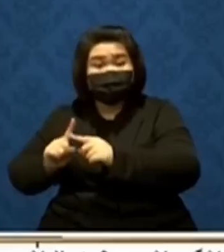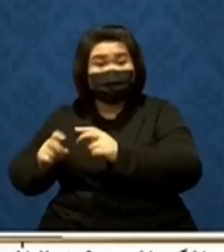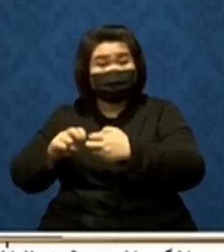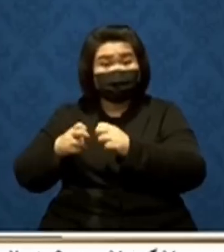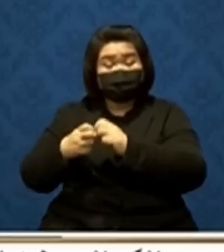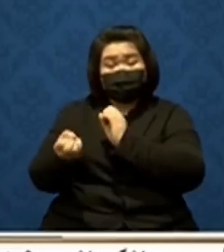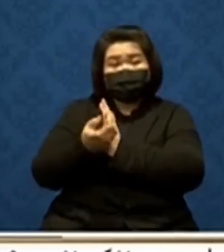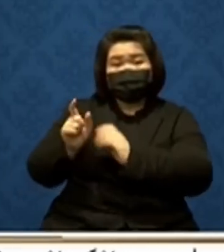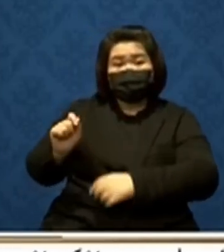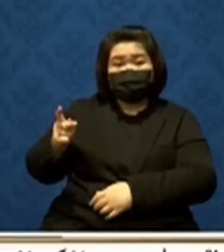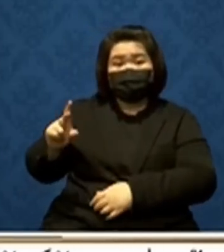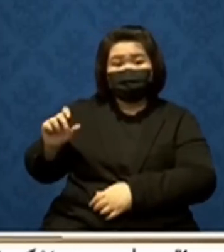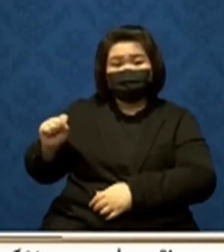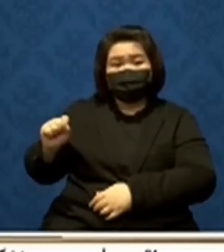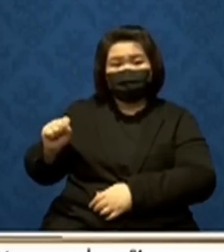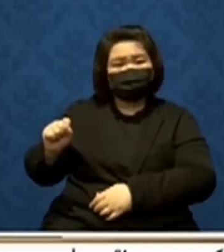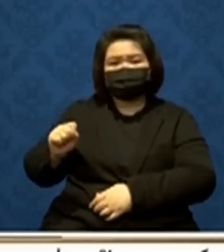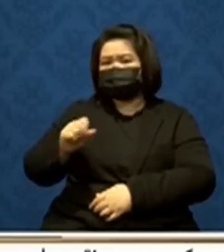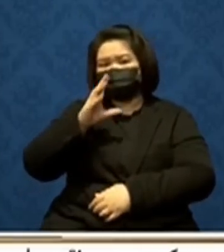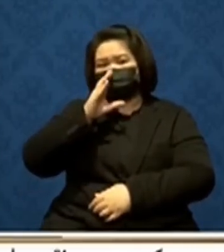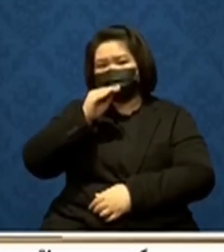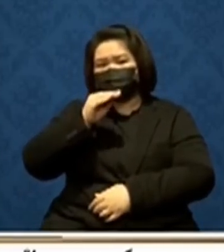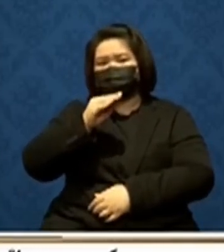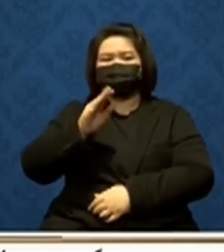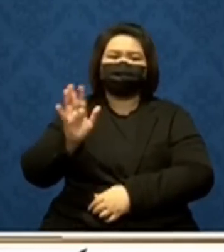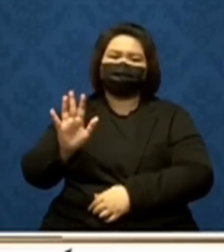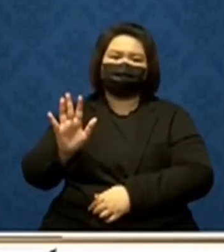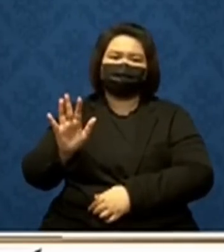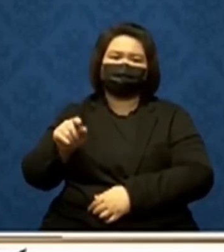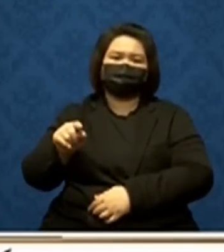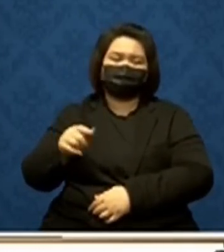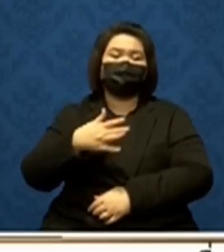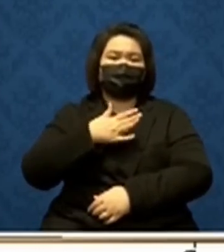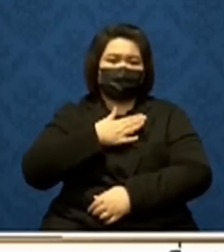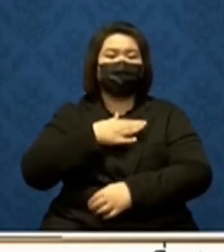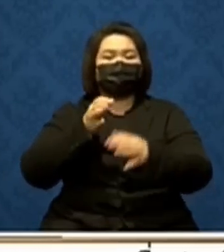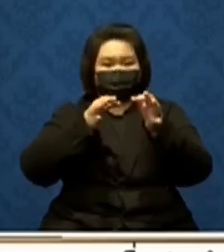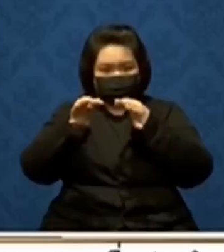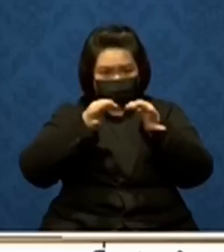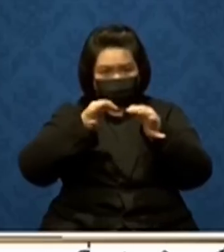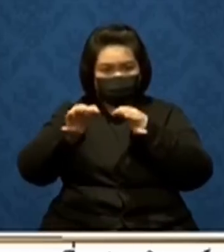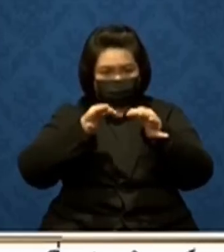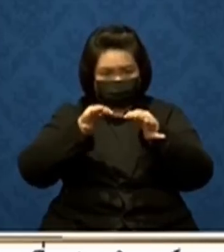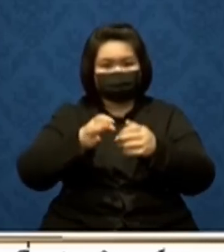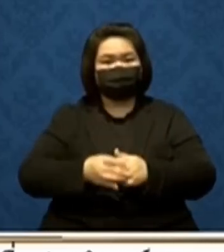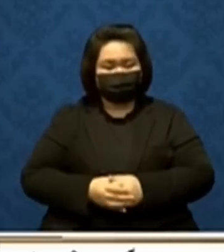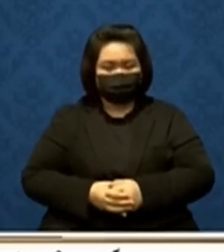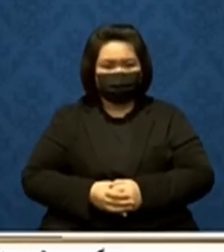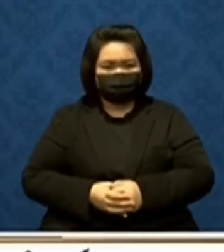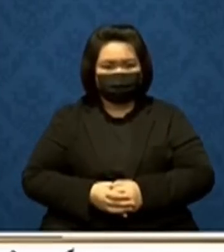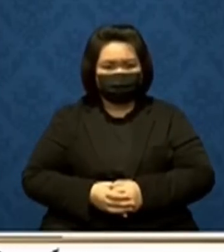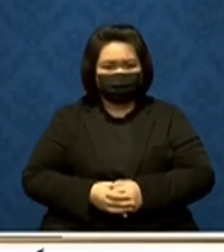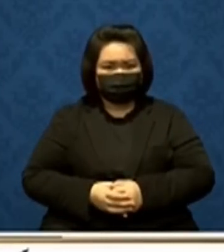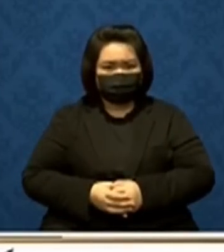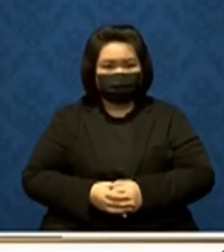อ.กศจึงไม่เป็นความจริงแต่อย่างใดอย่างและนี่คือสิ่งที่ขออนุญาตทิศกับเรียนในทางตรงกันข้ามกลับ